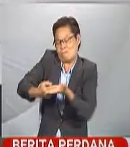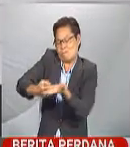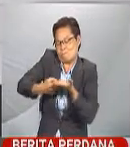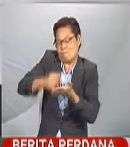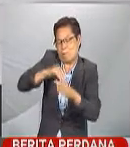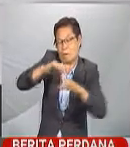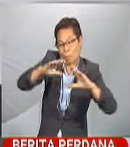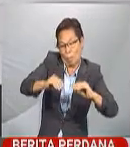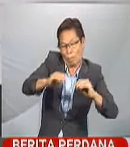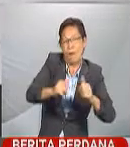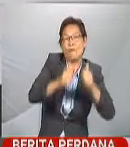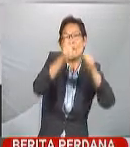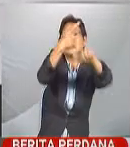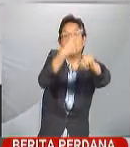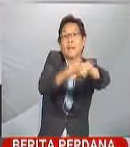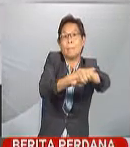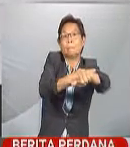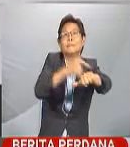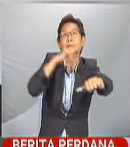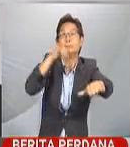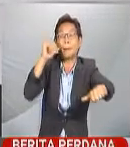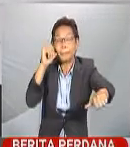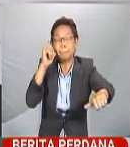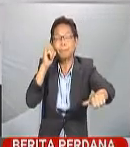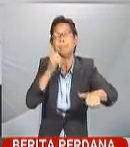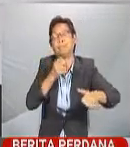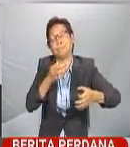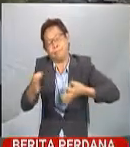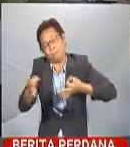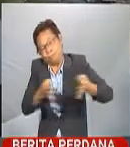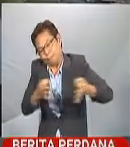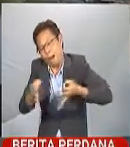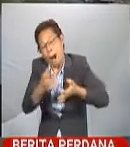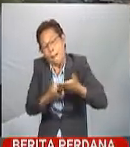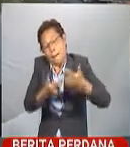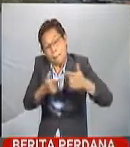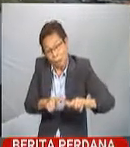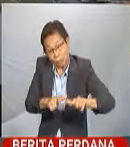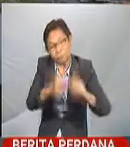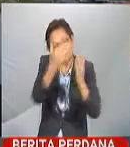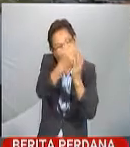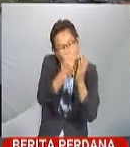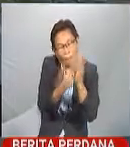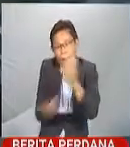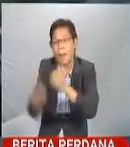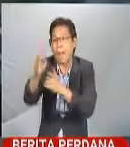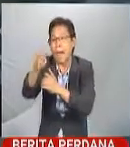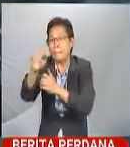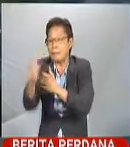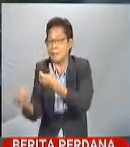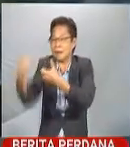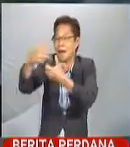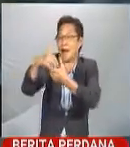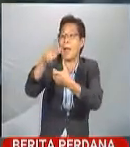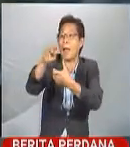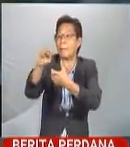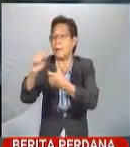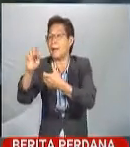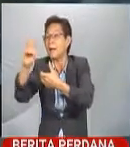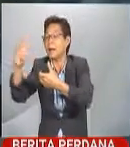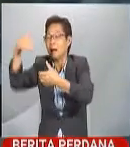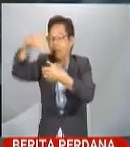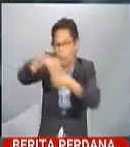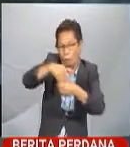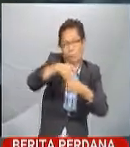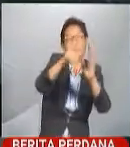pada moswarat pertama cabinet semalam jelas beliau perkembangan berhubung langkah memasukkan mi60 tiga ke dalam